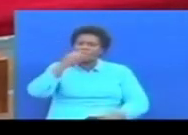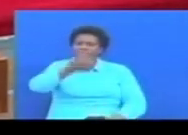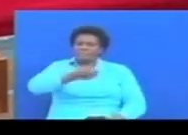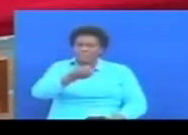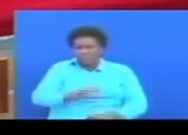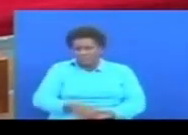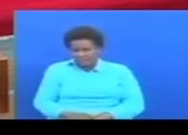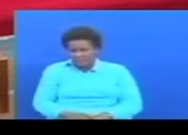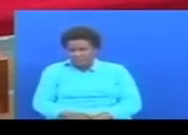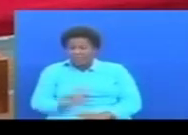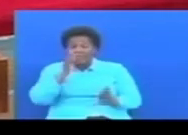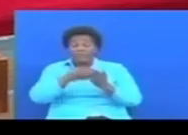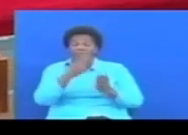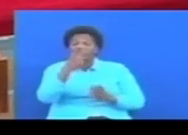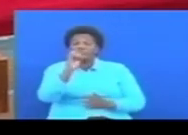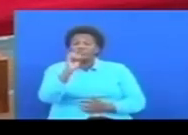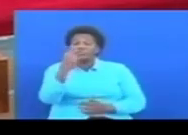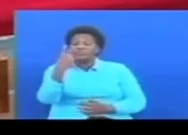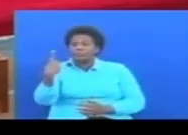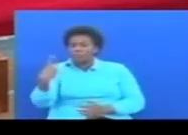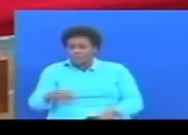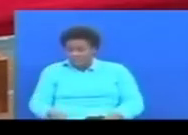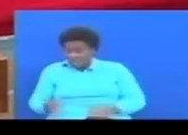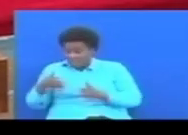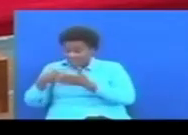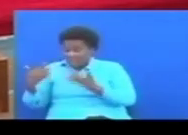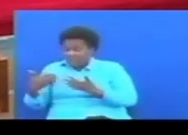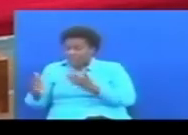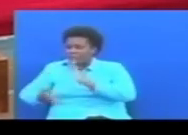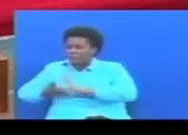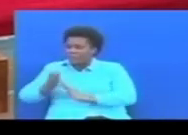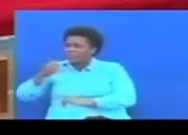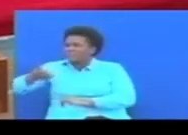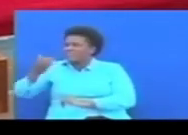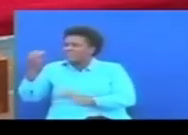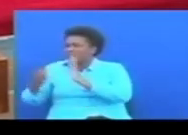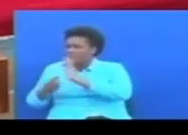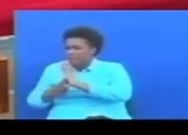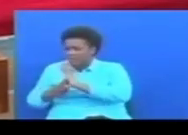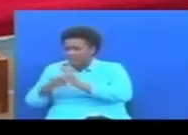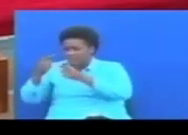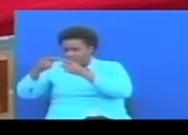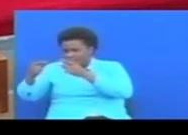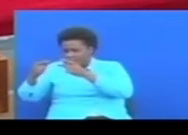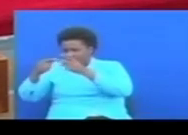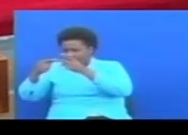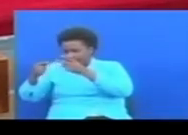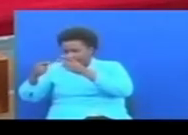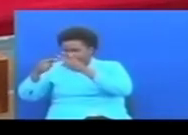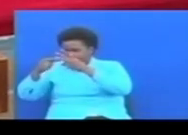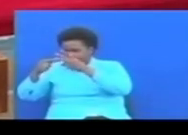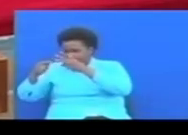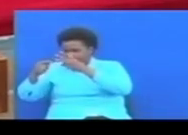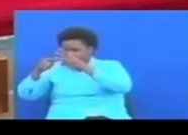umeme katika jimbo la Mikumi kwa sasa linafanyika katika vijiji 8 vya Ihombwe, kwa Lukwambe, Vidunda,